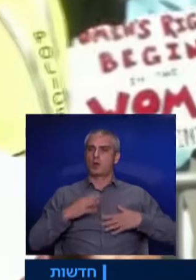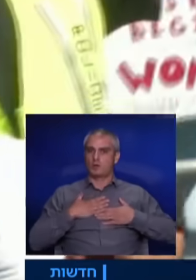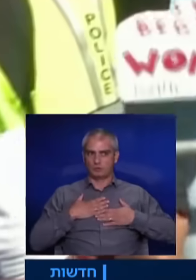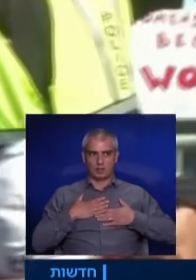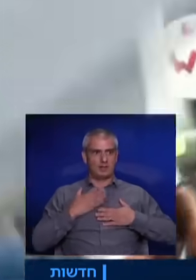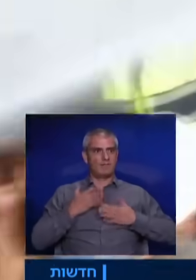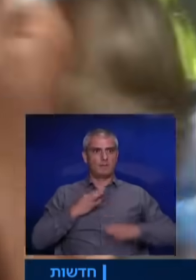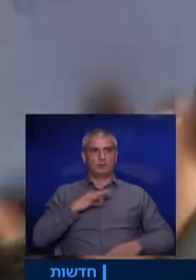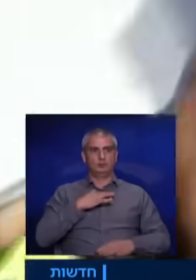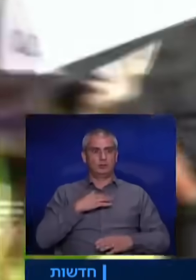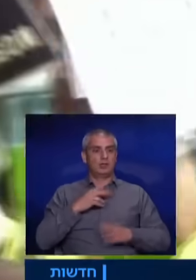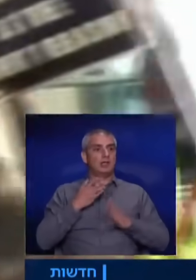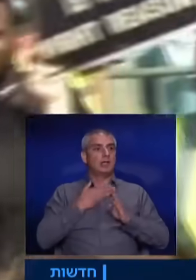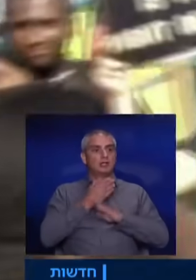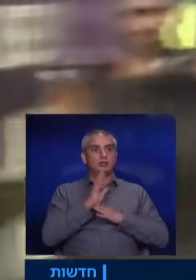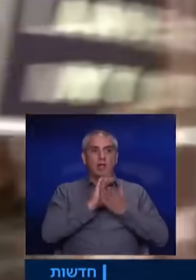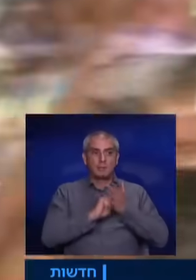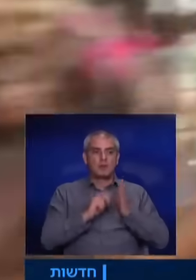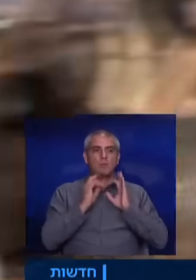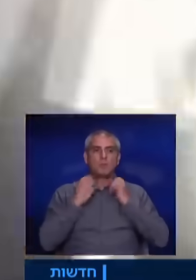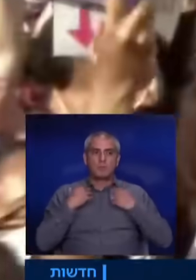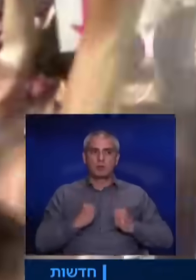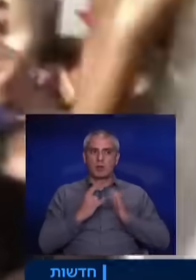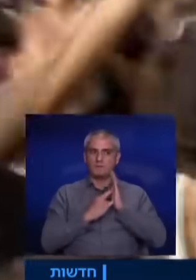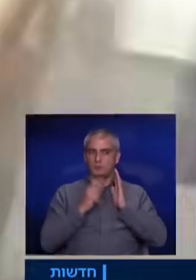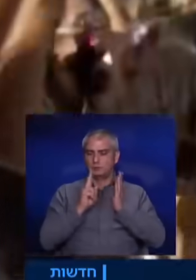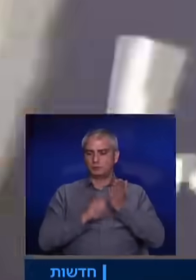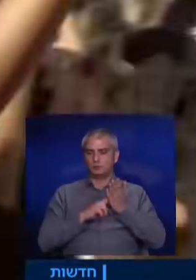daughter's body. Access to safe and legal abortion is a